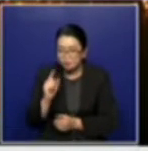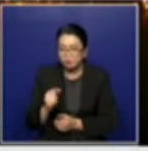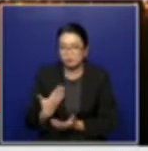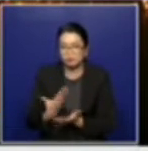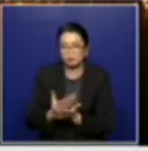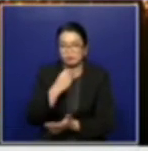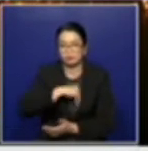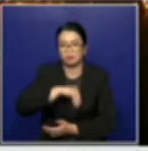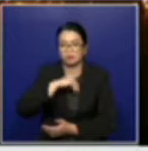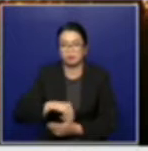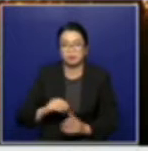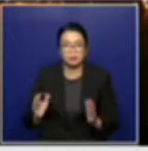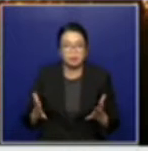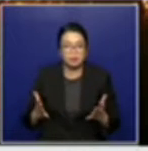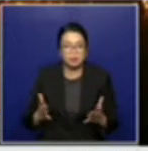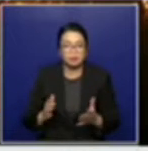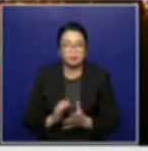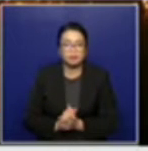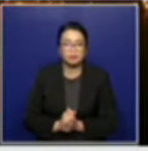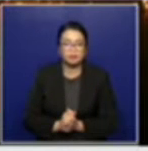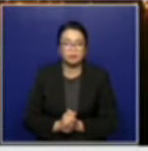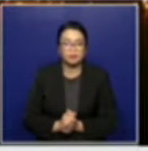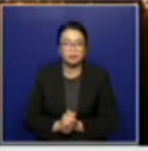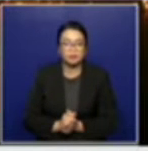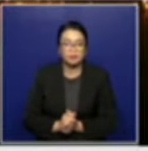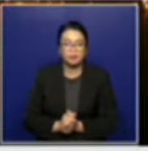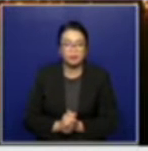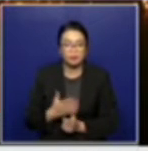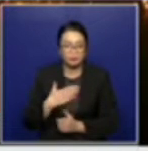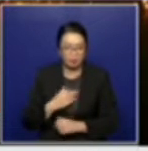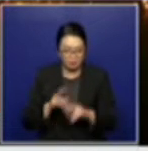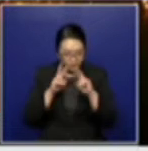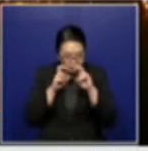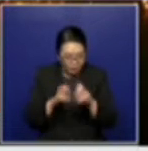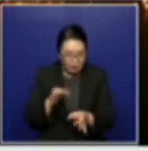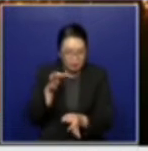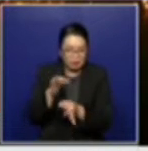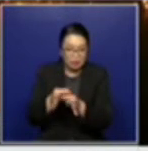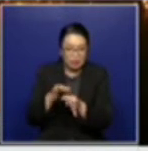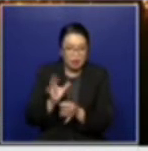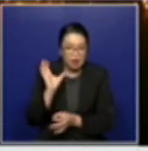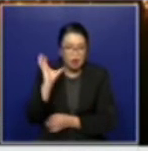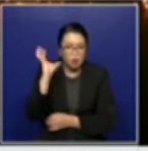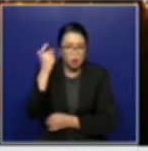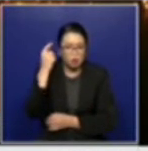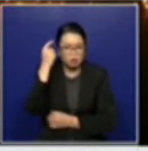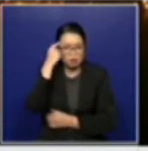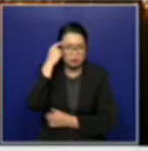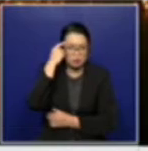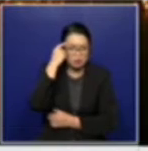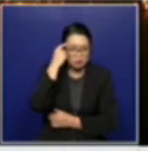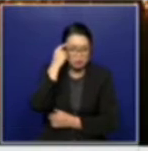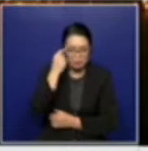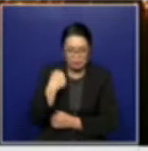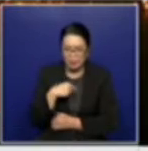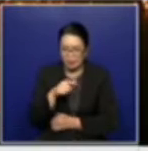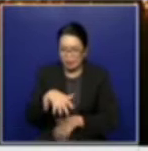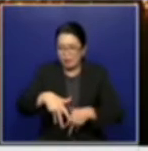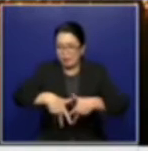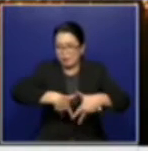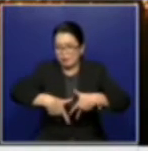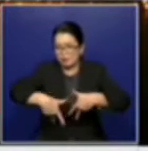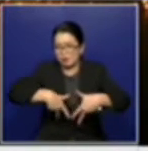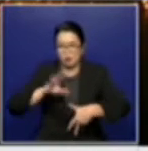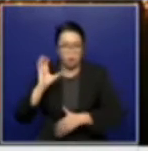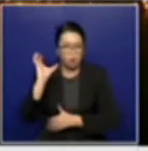ายได้ท่านประธานครับผลของการศึกษาของธนาคารโลกมีการคาดการณ์ว่าประชากรโลกไม่ต่ำกว่า